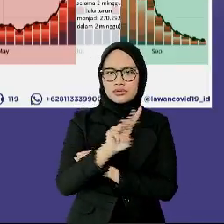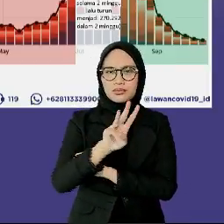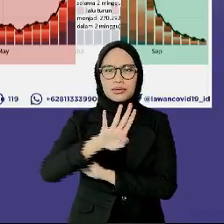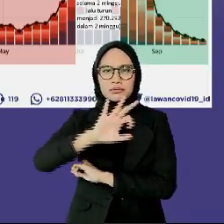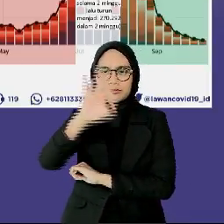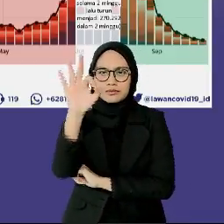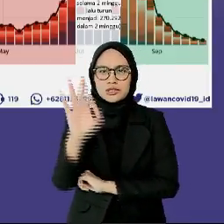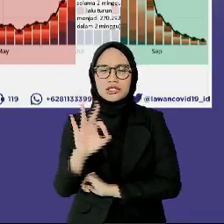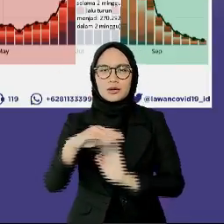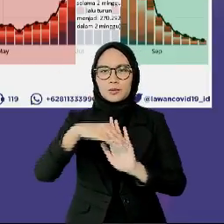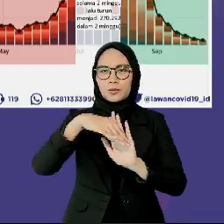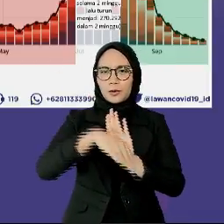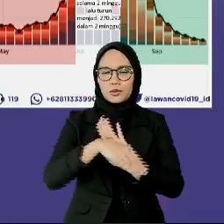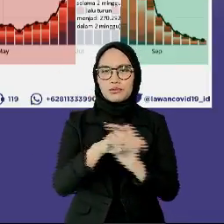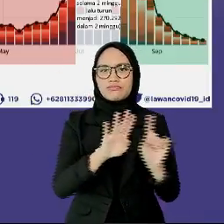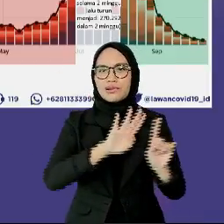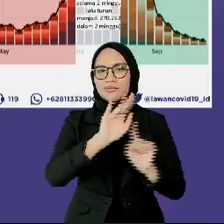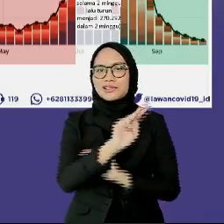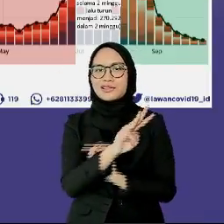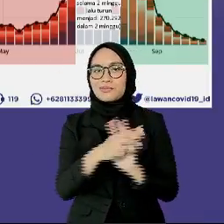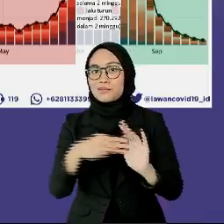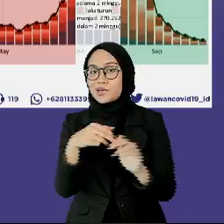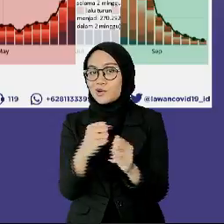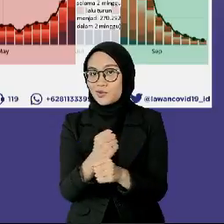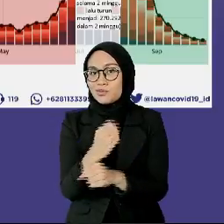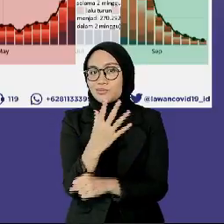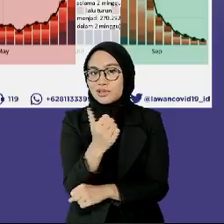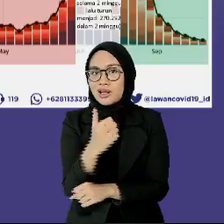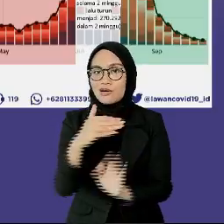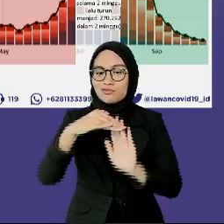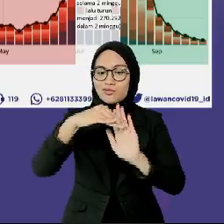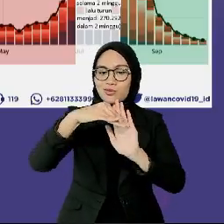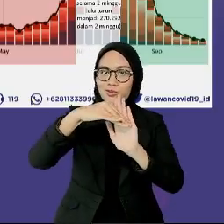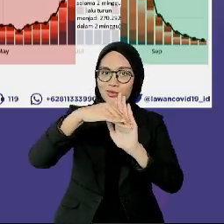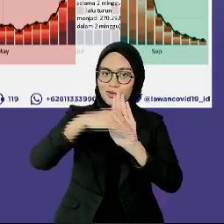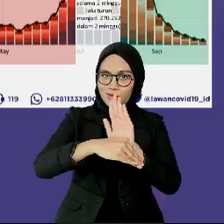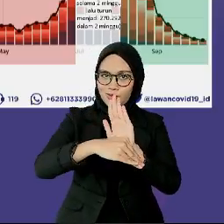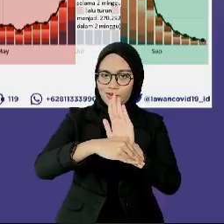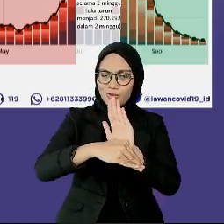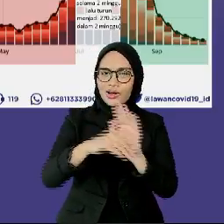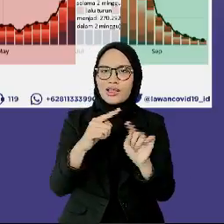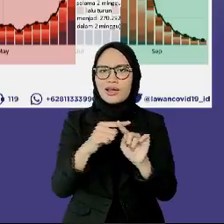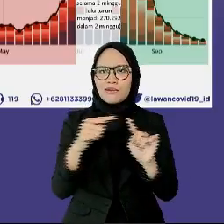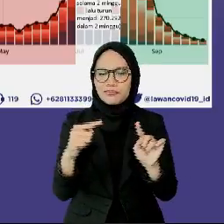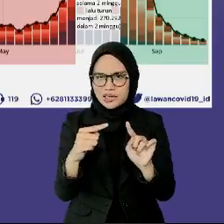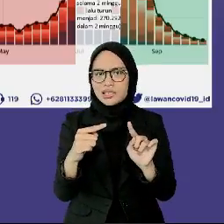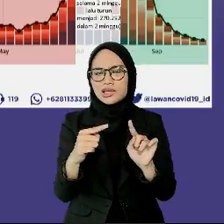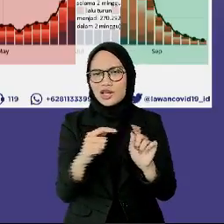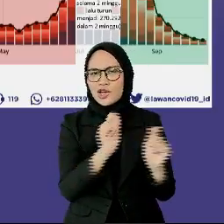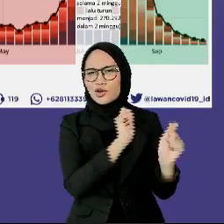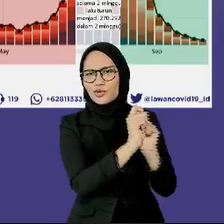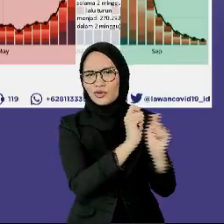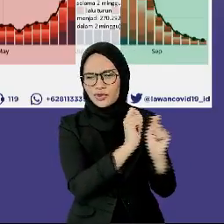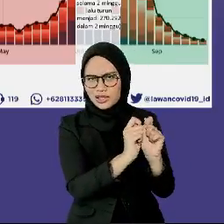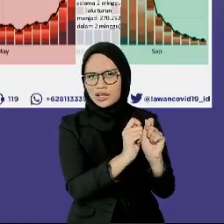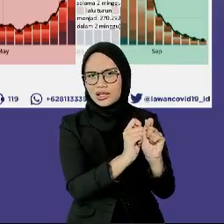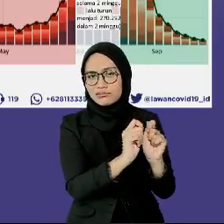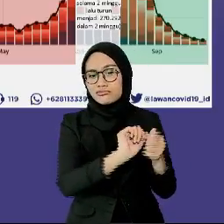134% selama 14 minggu. Namun sayangnya, pasca Idul Fitri, kasus kembali meningkat